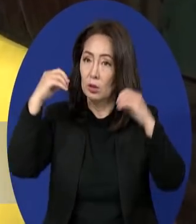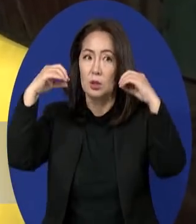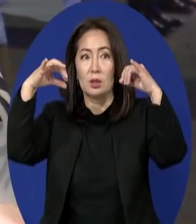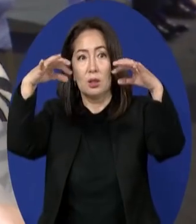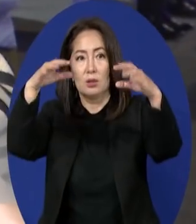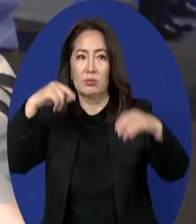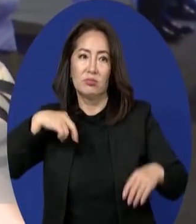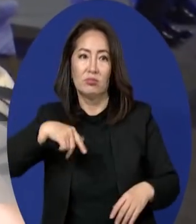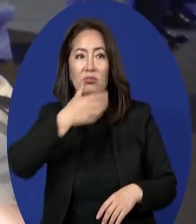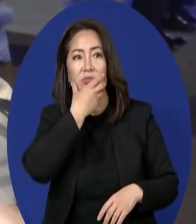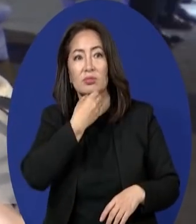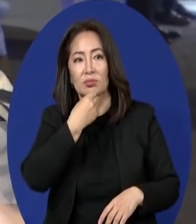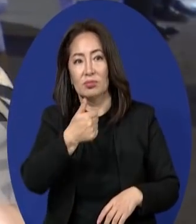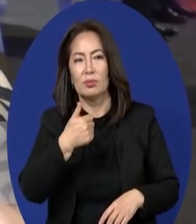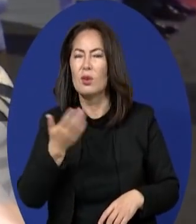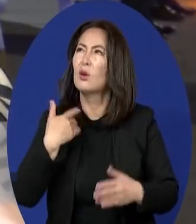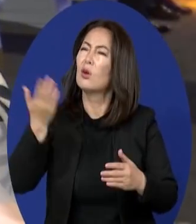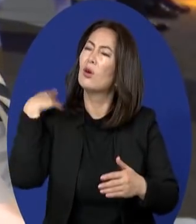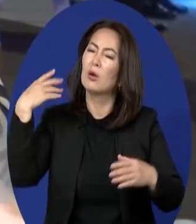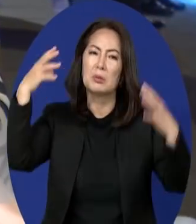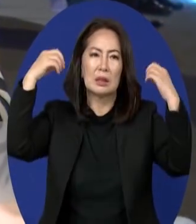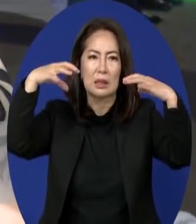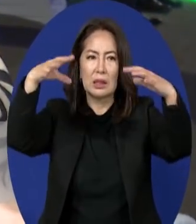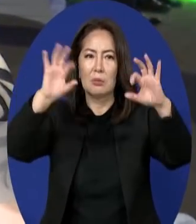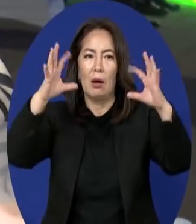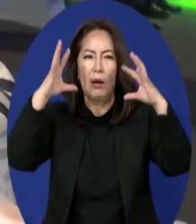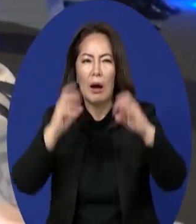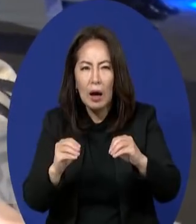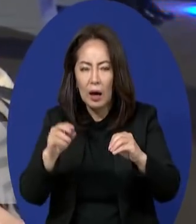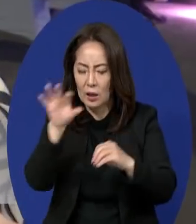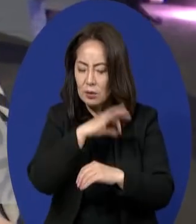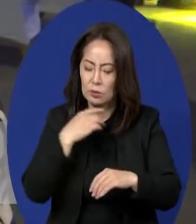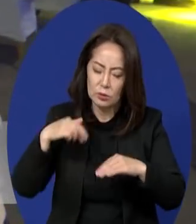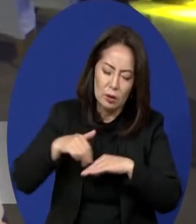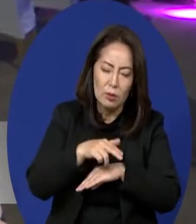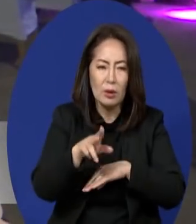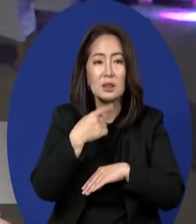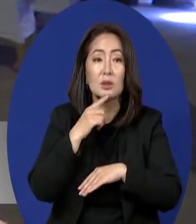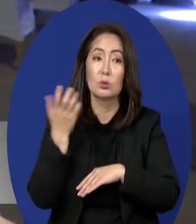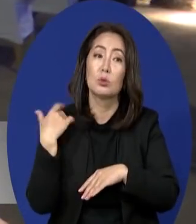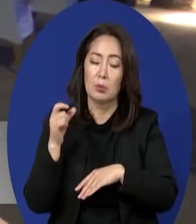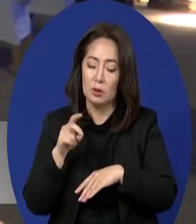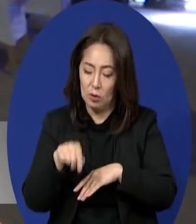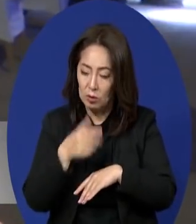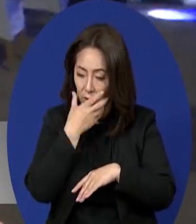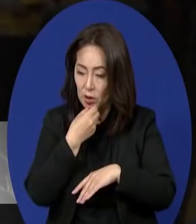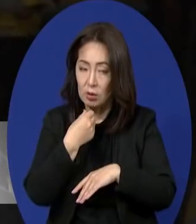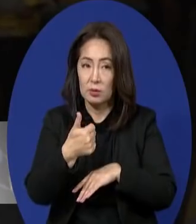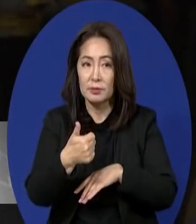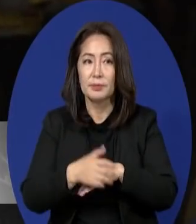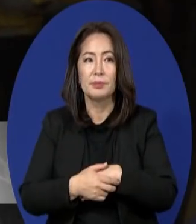аймаг гоё юм. Урд нь юм гэрэлмэрл байгааг уу таа харахгүй. Остон явахгүй айгүй хэцүү байдаг гэсэн. Одоо л сайхан болж